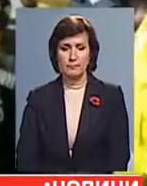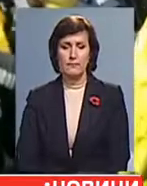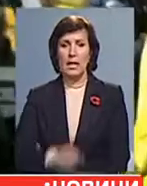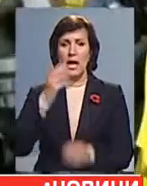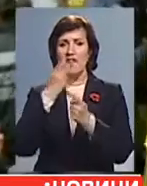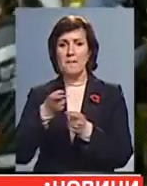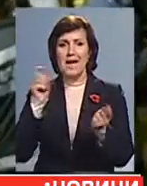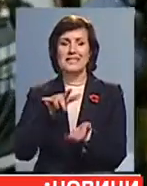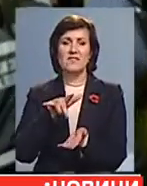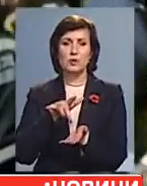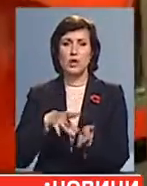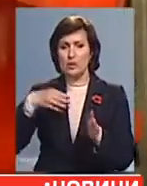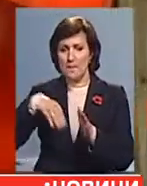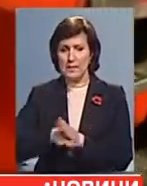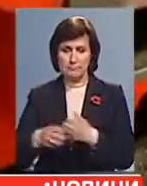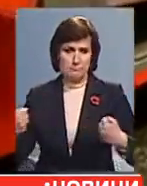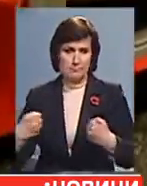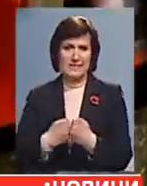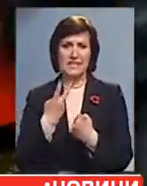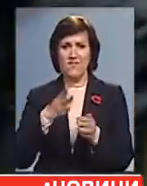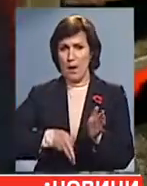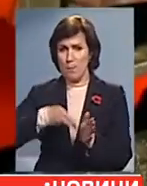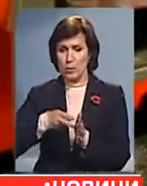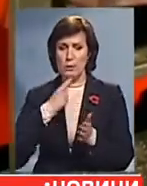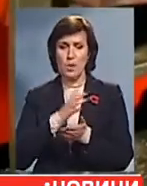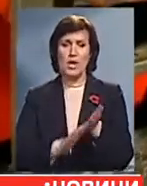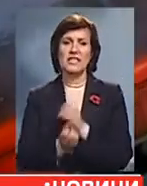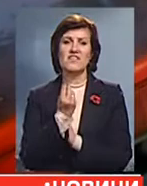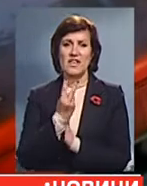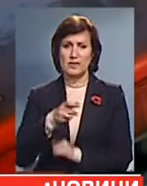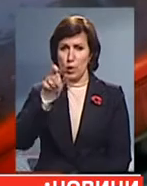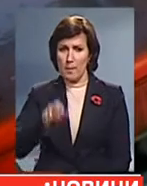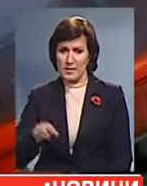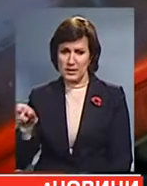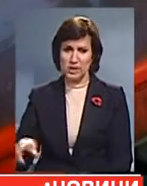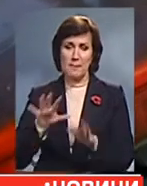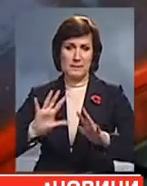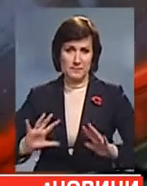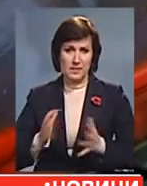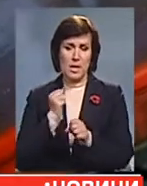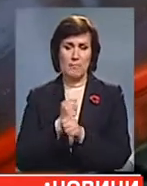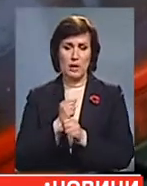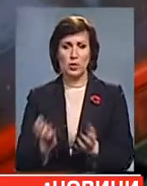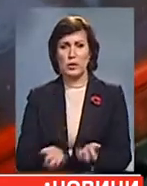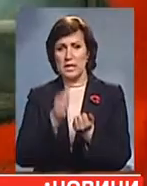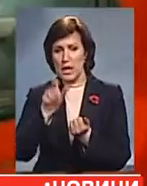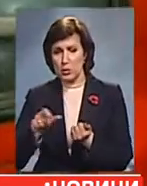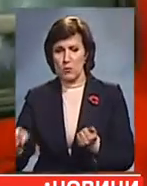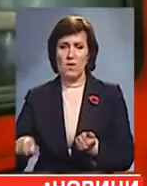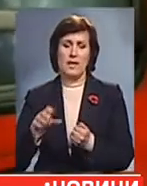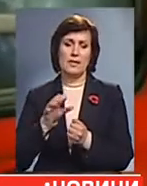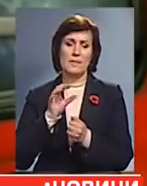У Мексиці у столичному метрополітені зіштовхнулися два потяги. Поранено 12 пасажирів. На місці інциденту працюють рятувальники та ремонтні